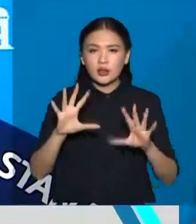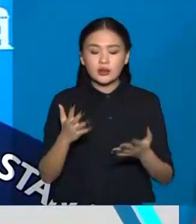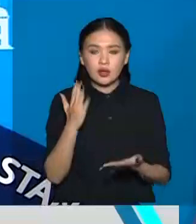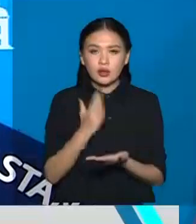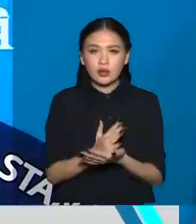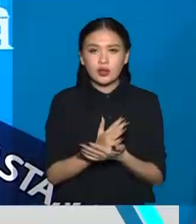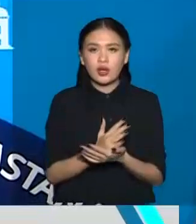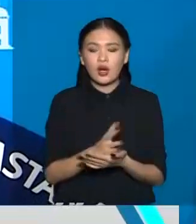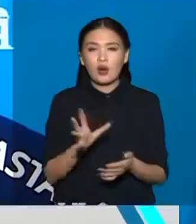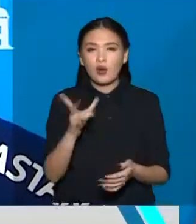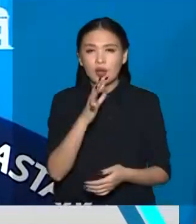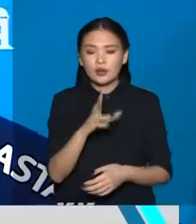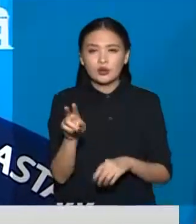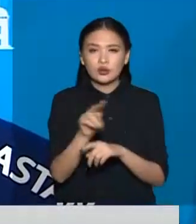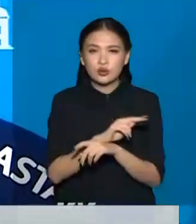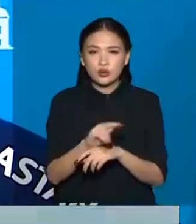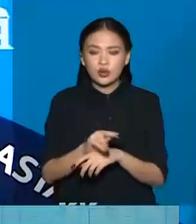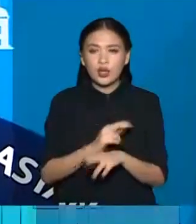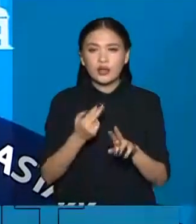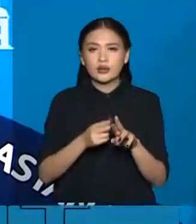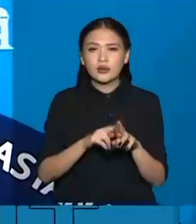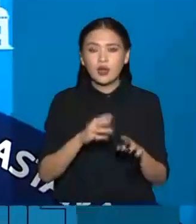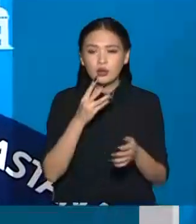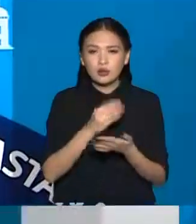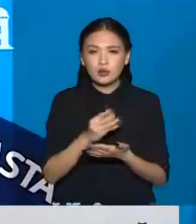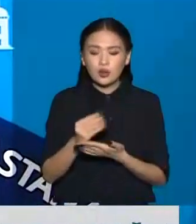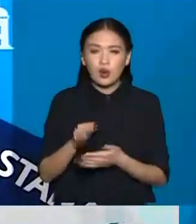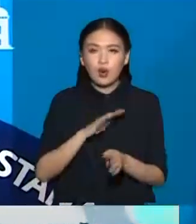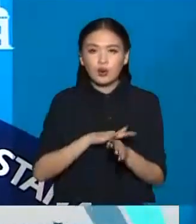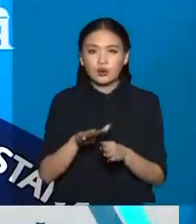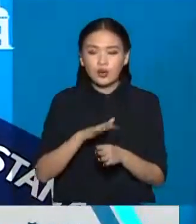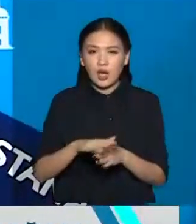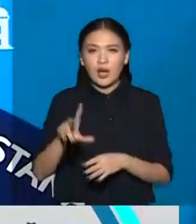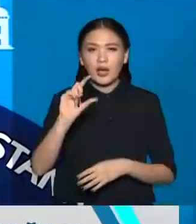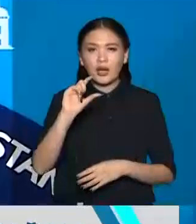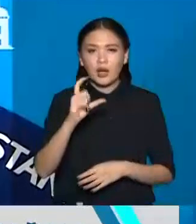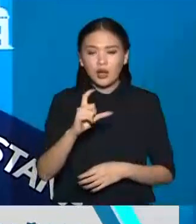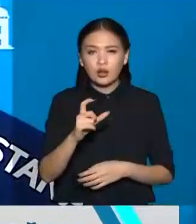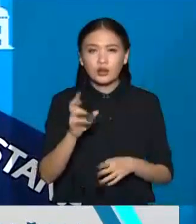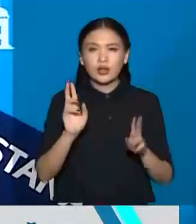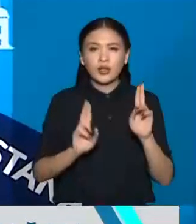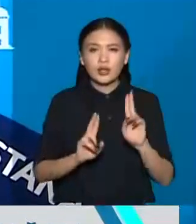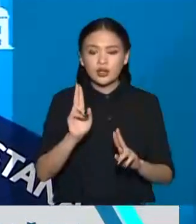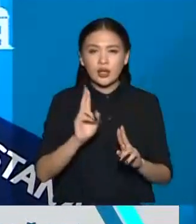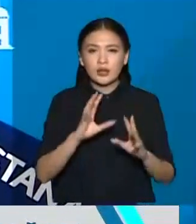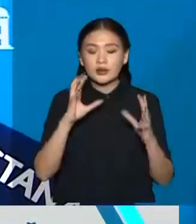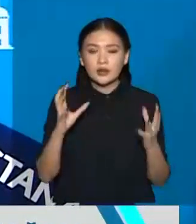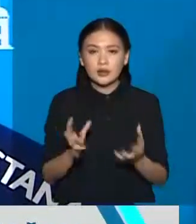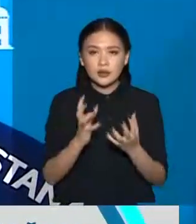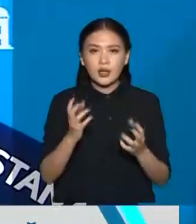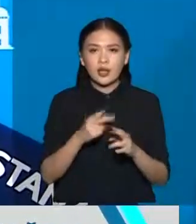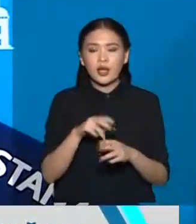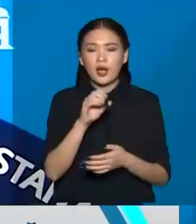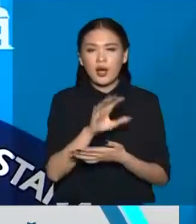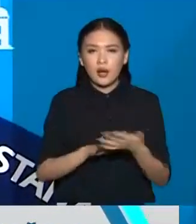жасаса, уақытында жөндеу жұмыстарын жүргізсе, өз міндеттемелерін орындаса, әлеуметтік және экологиялық ережелерді сақтаса, онда олар әрі